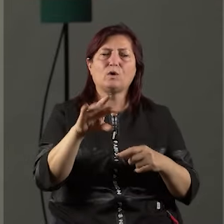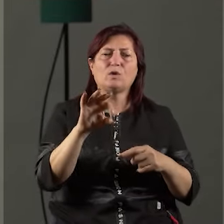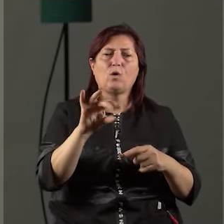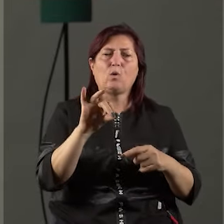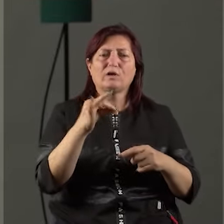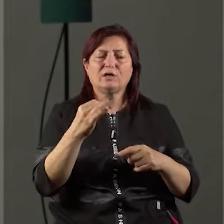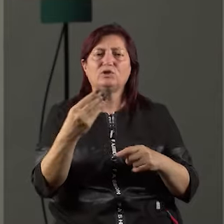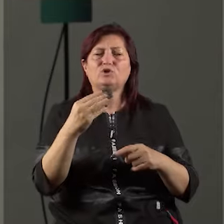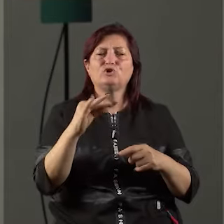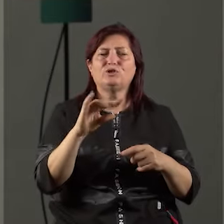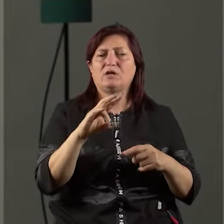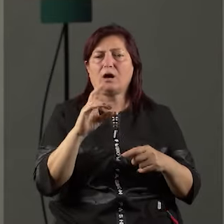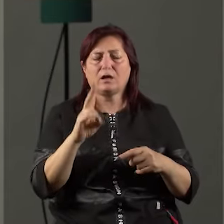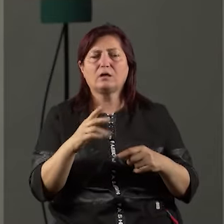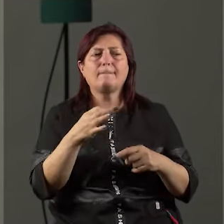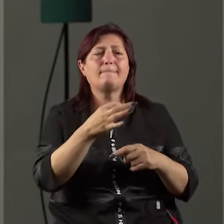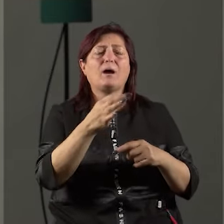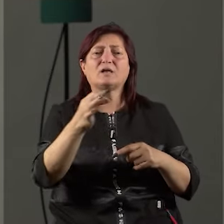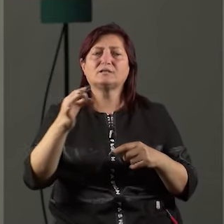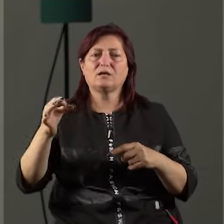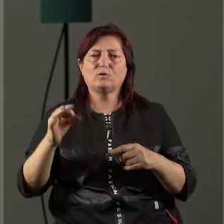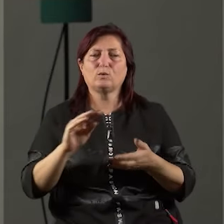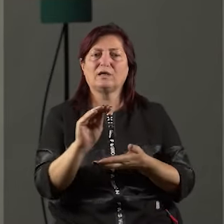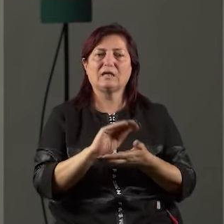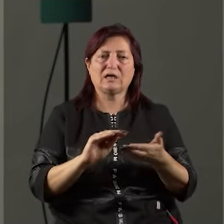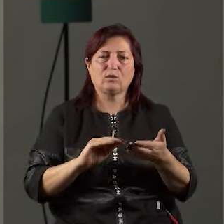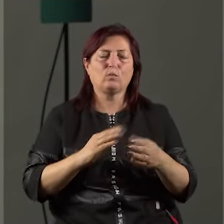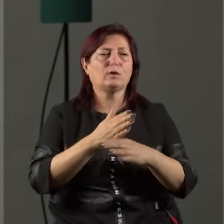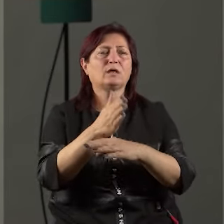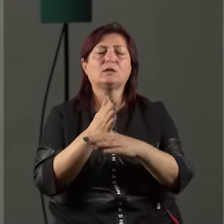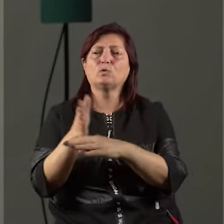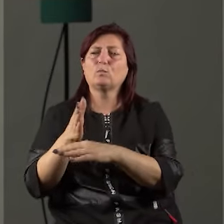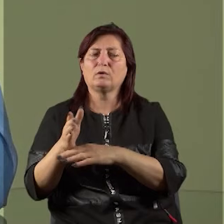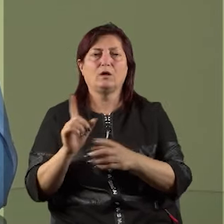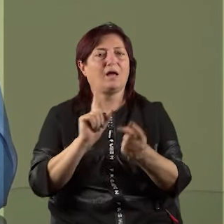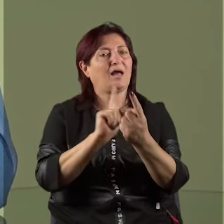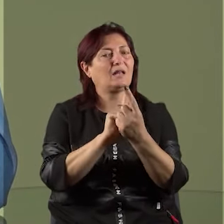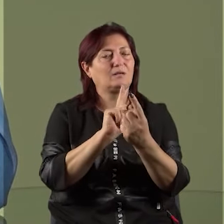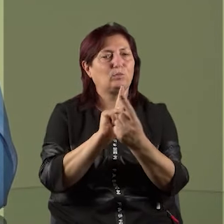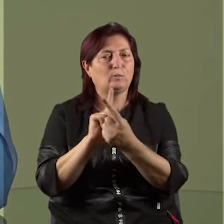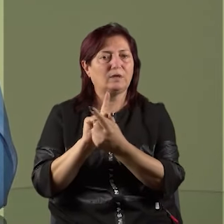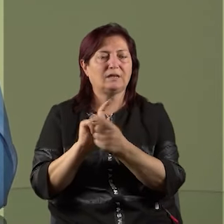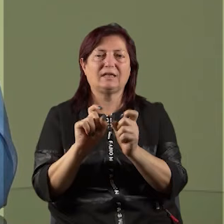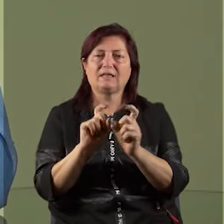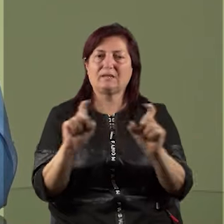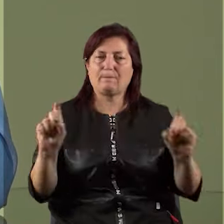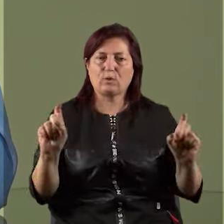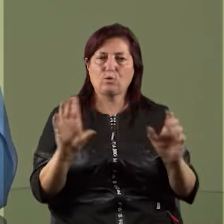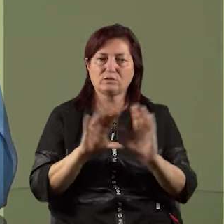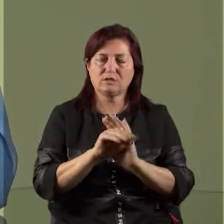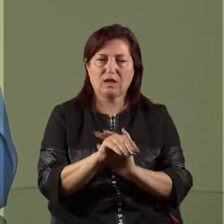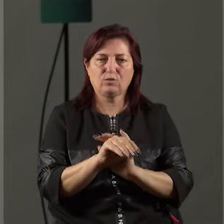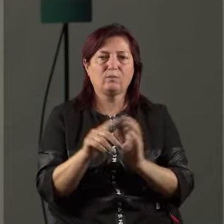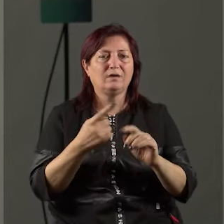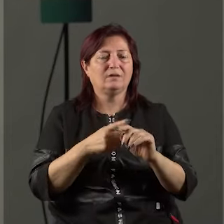Գեղարքունիքում, մյուս մեր մարզերում գրողները գնում են հանդիպումների դպրոցներում։ Դա հենց